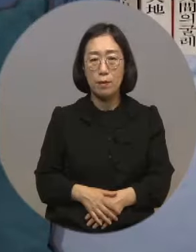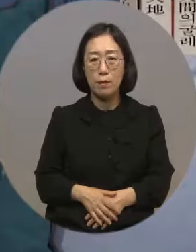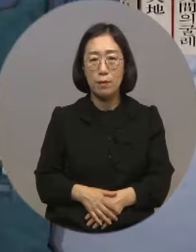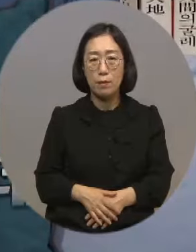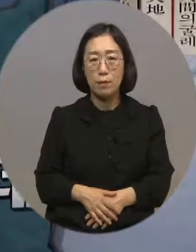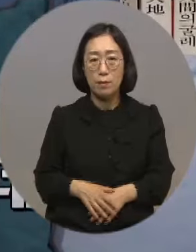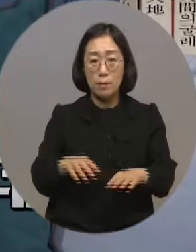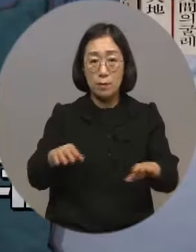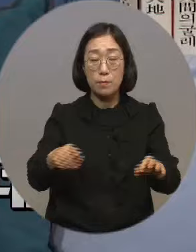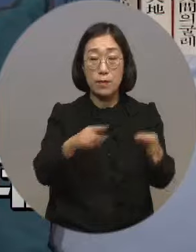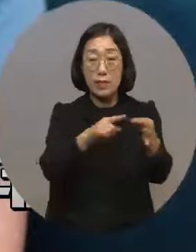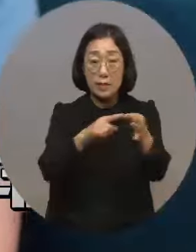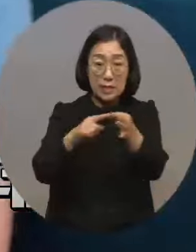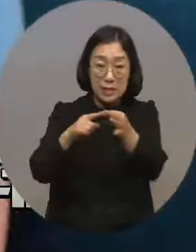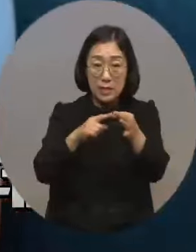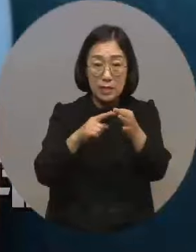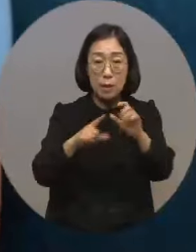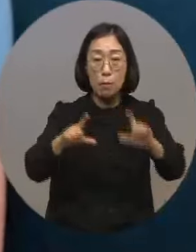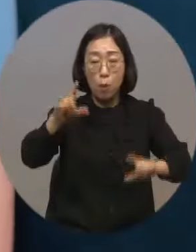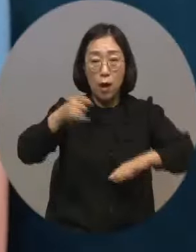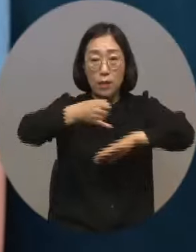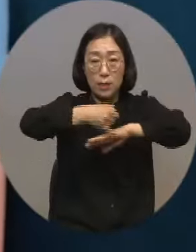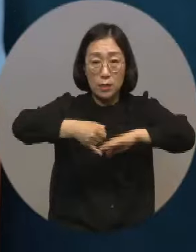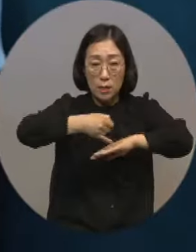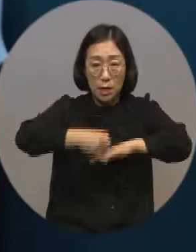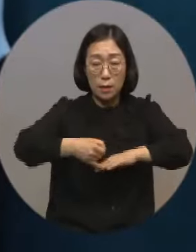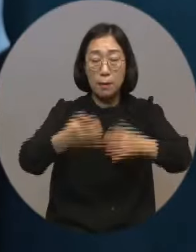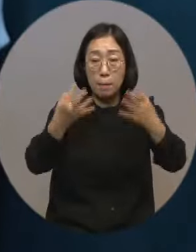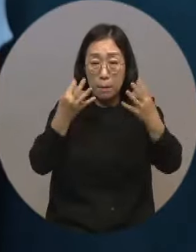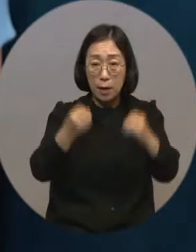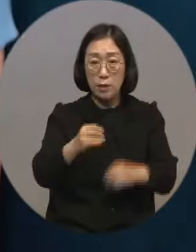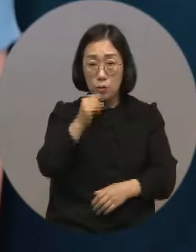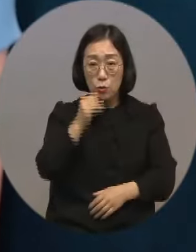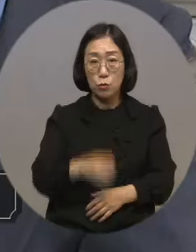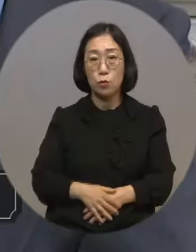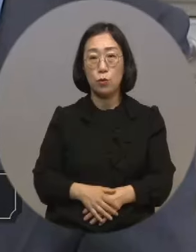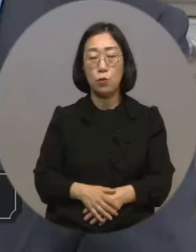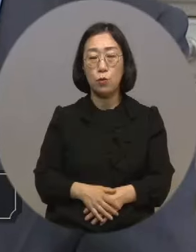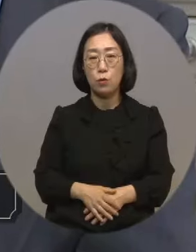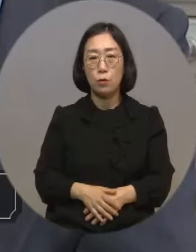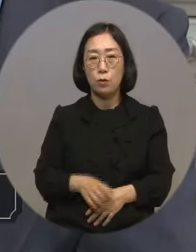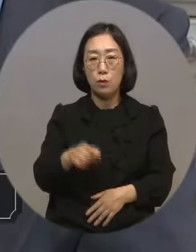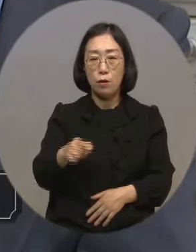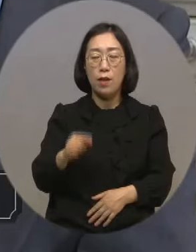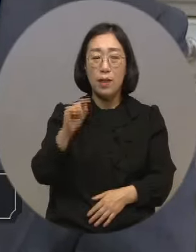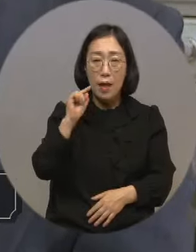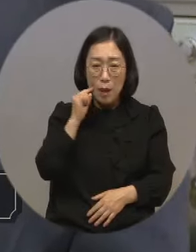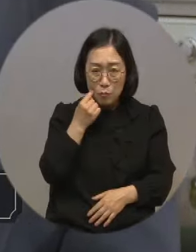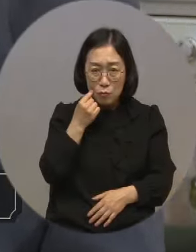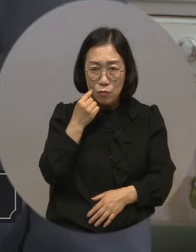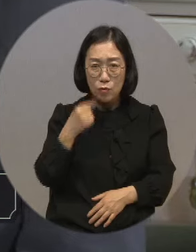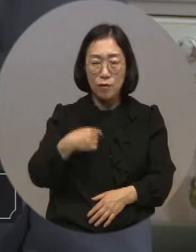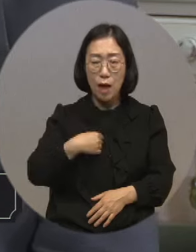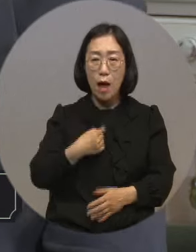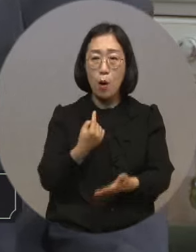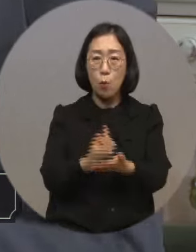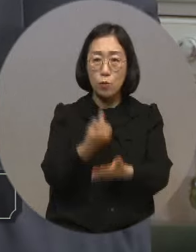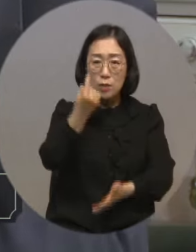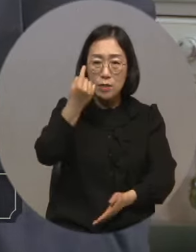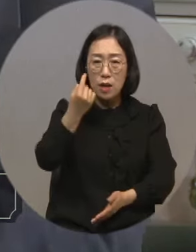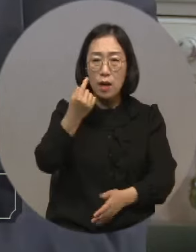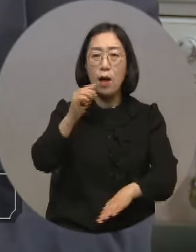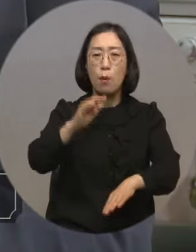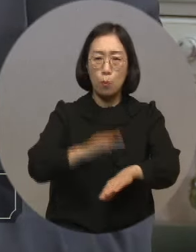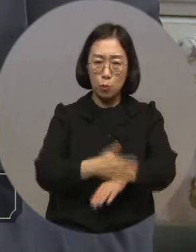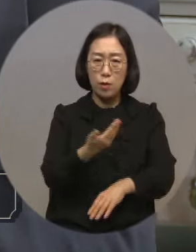그렇고 디자인도 만들어야 되고 네. 세상에 예쁜 게 얼마나 많아요. 그렇죠. 예. 근데 그 예쁜 걸 저 혼자서는 못하고 또 그런